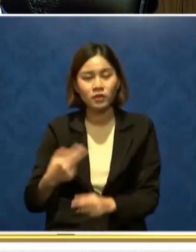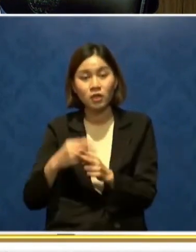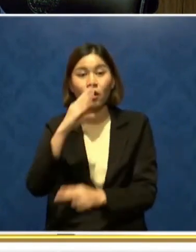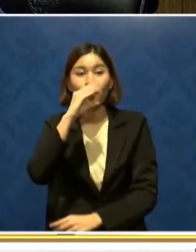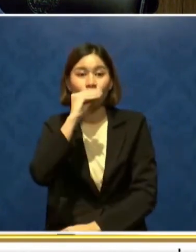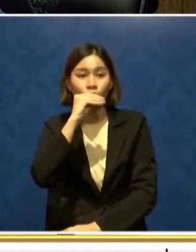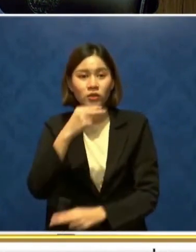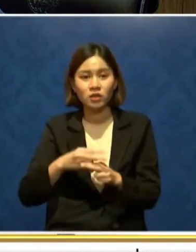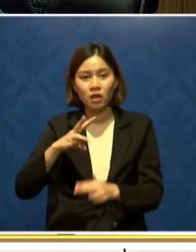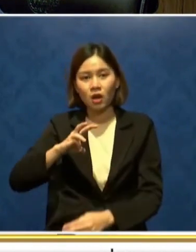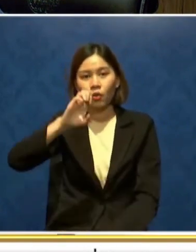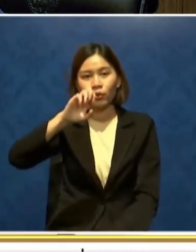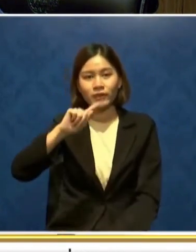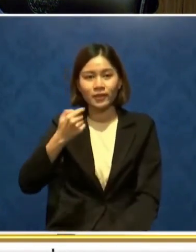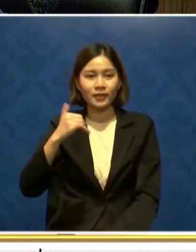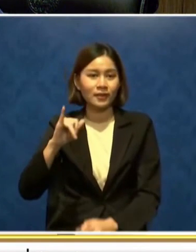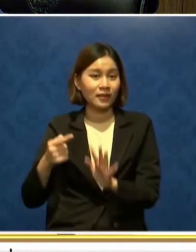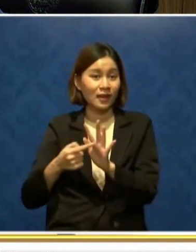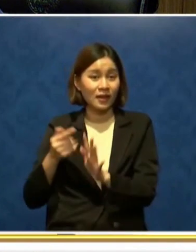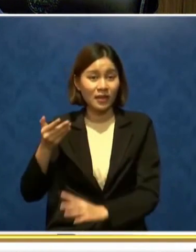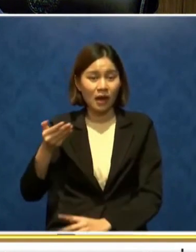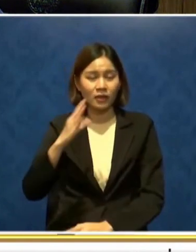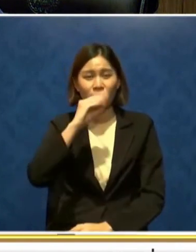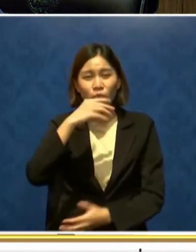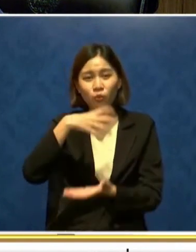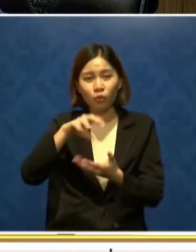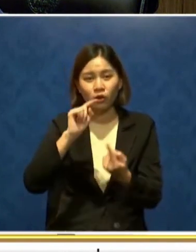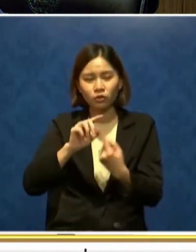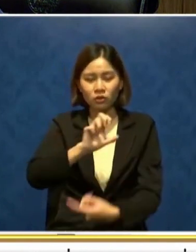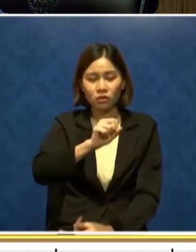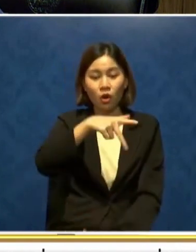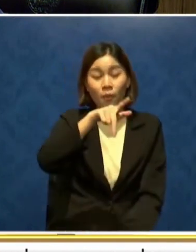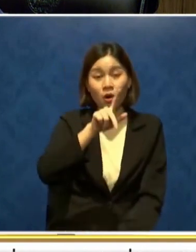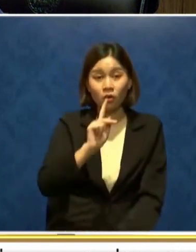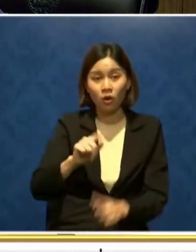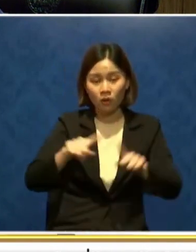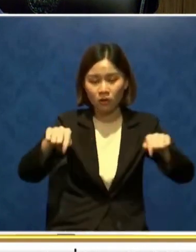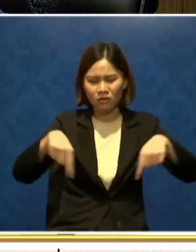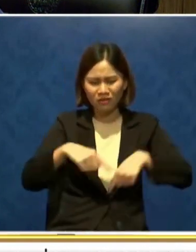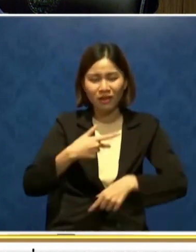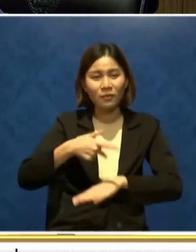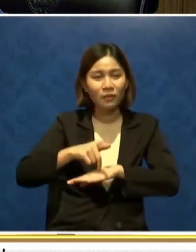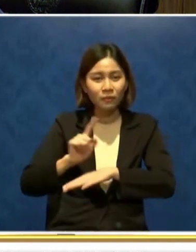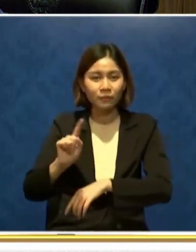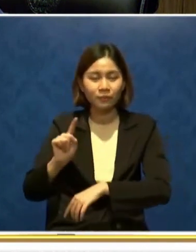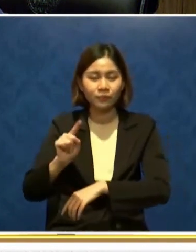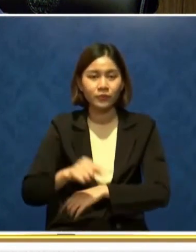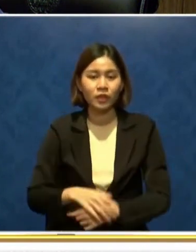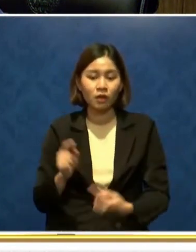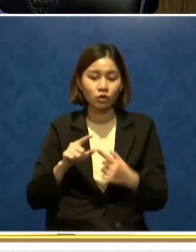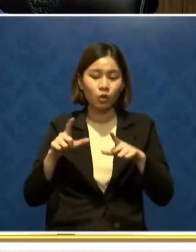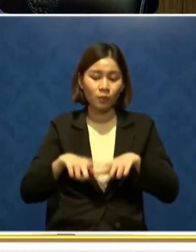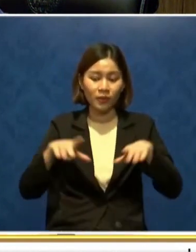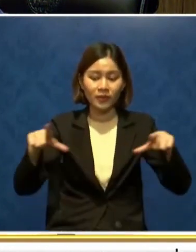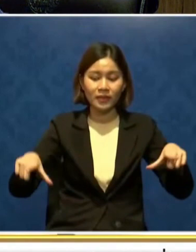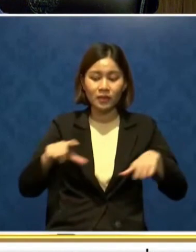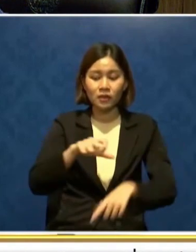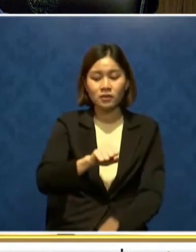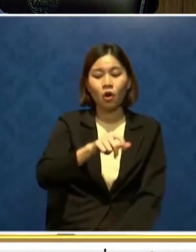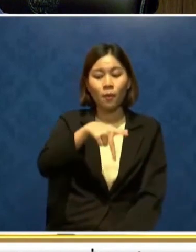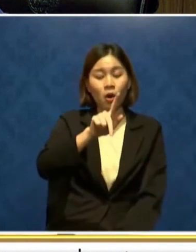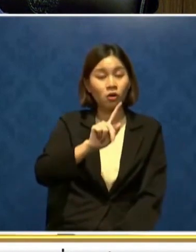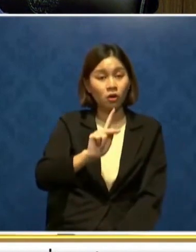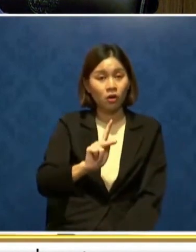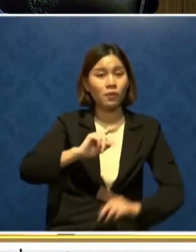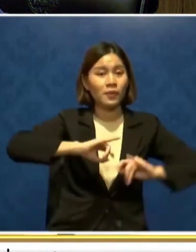ท่านวิทยากรใดท่านได้พูดถึงสปกท่านประธานครับในพื้นที่ที่ดินสปกเนี่ย